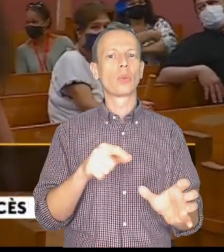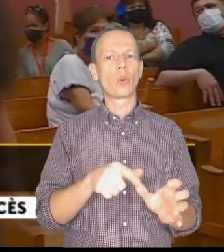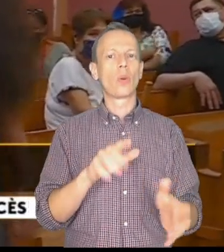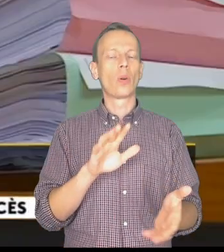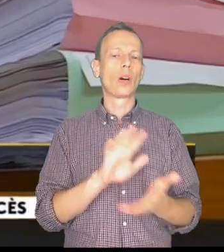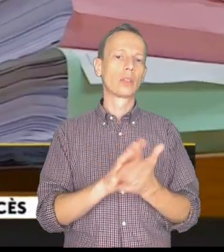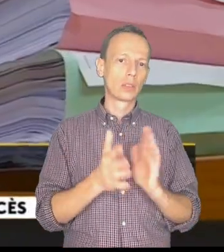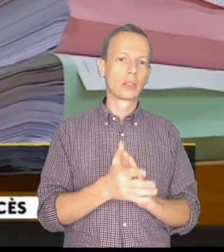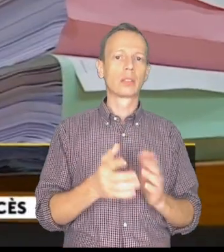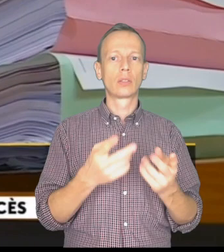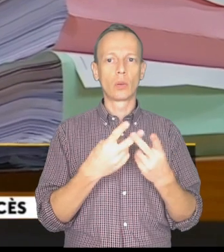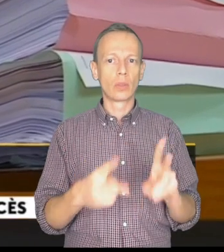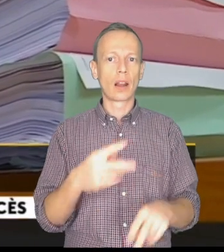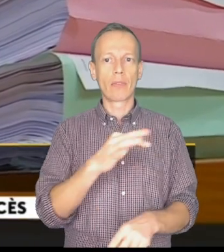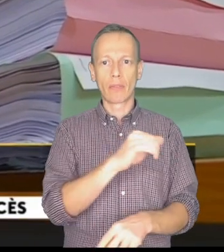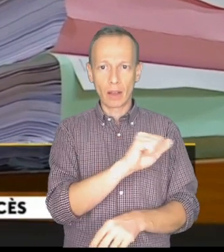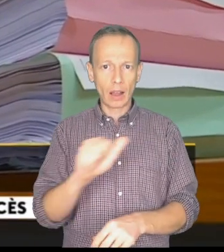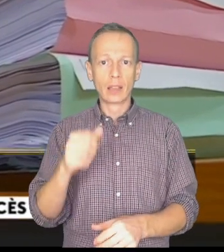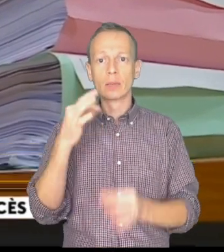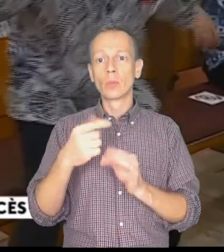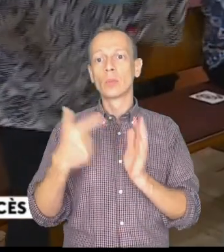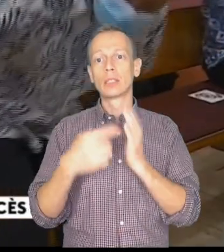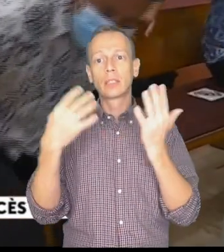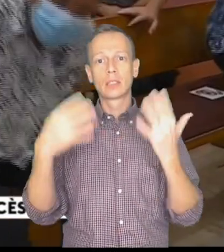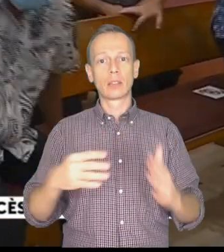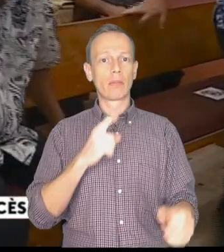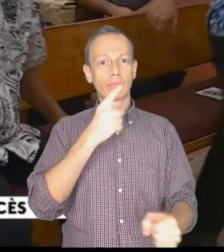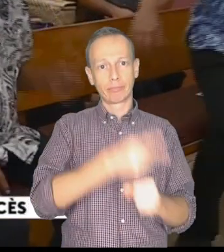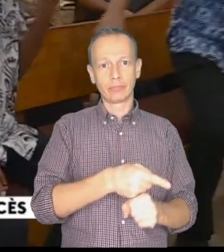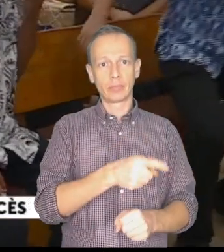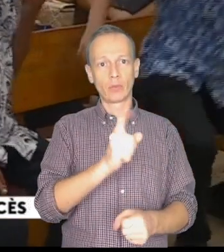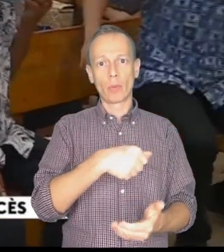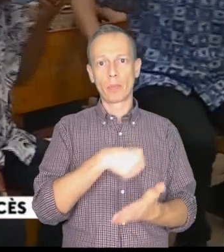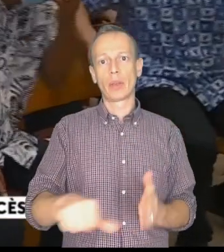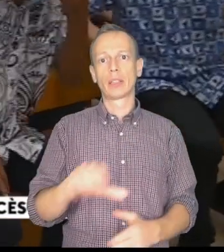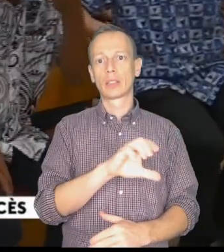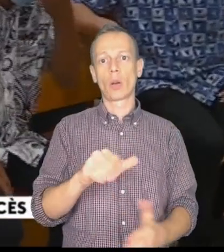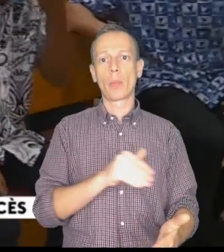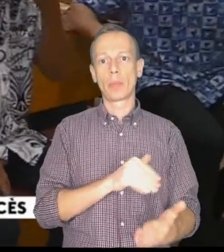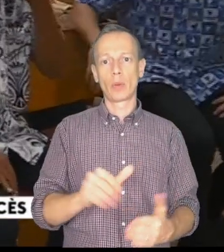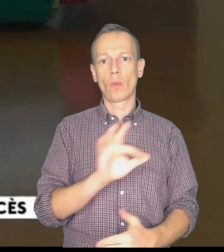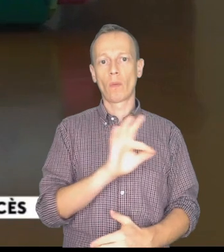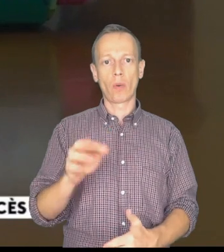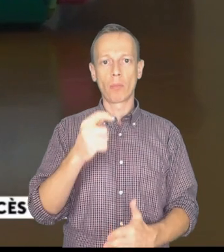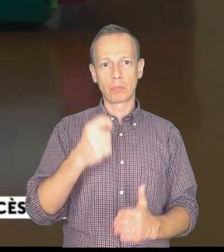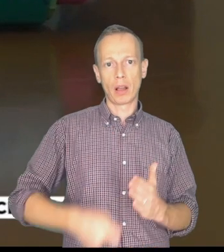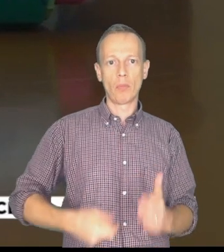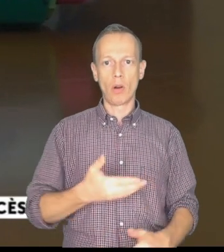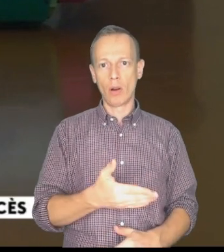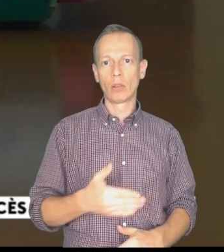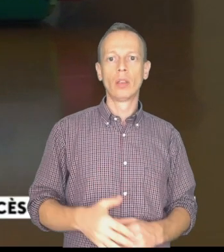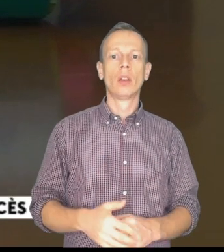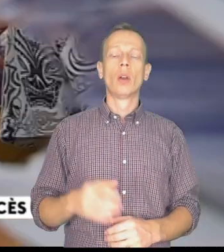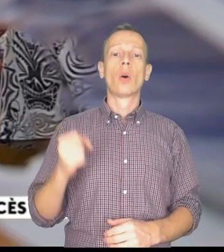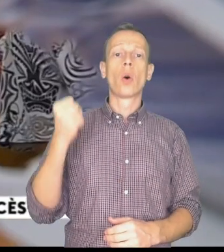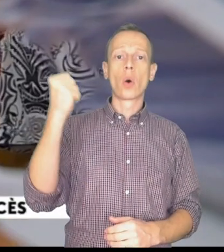associative communale de FAA avait été condamnée en septembre 2019 à une amende de 100 millions de francs pacifiques. En première instance,